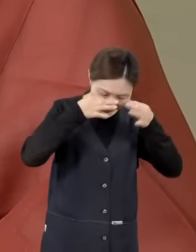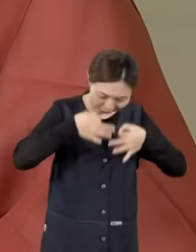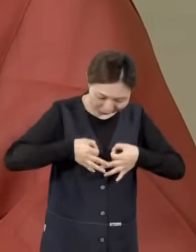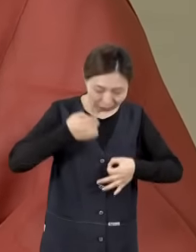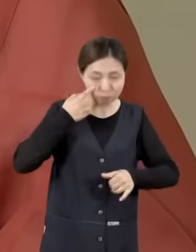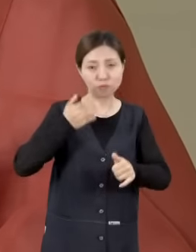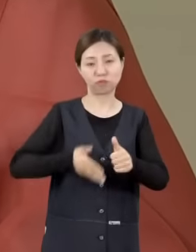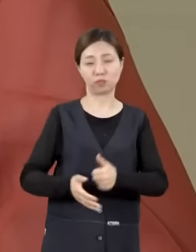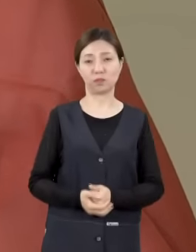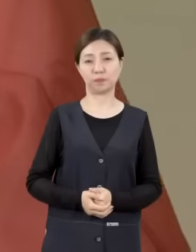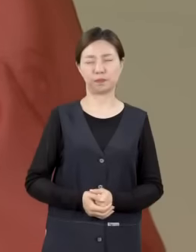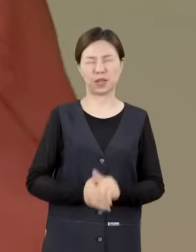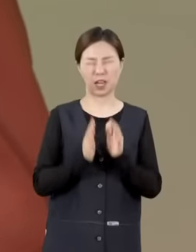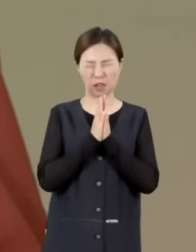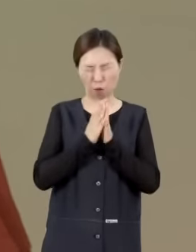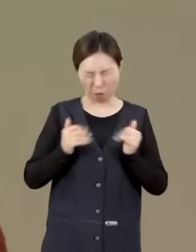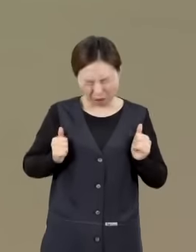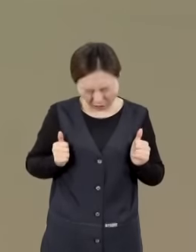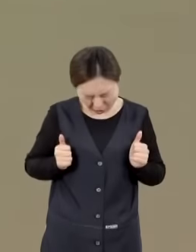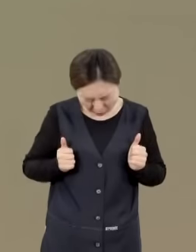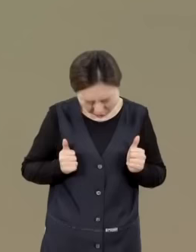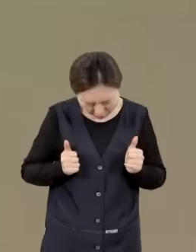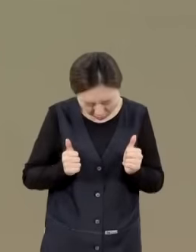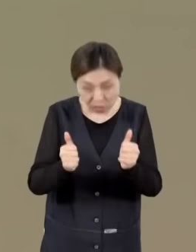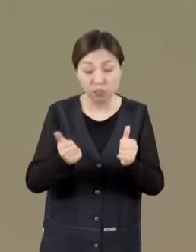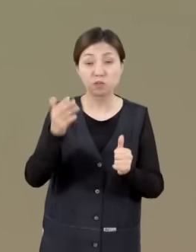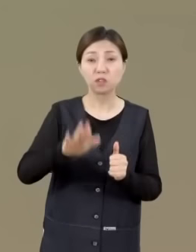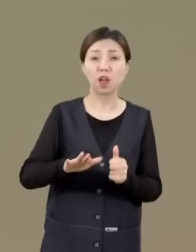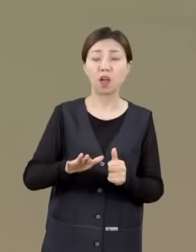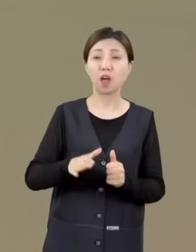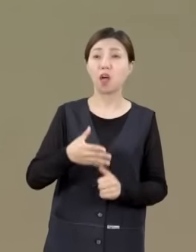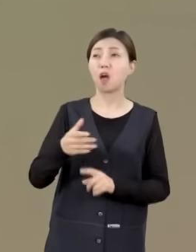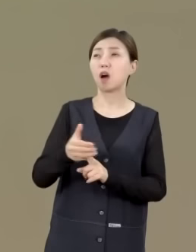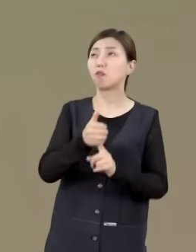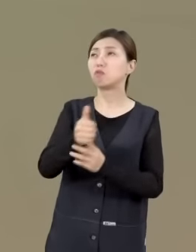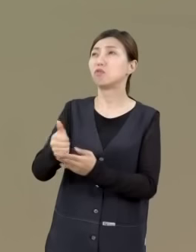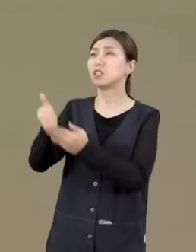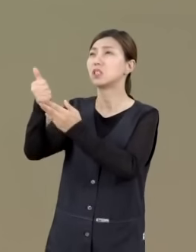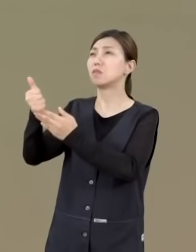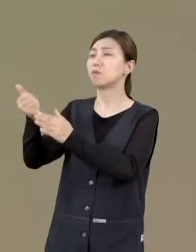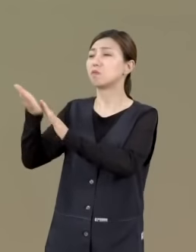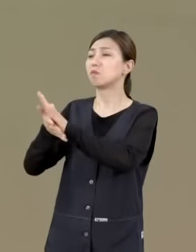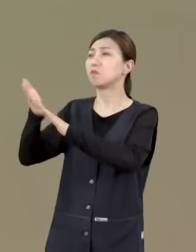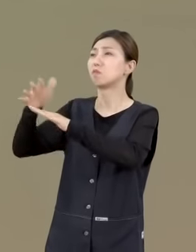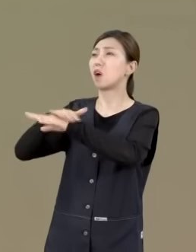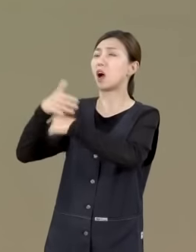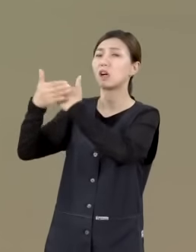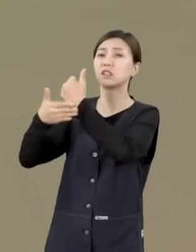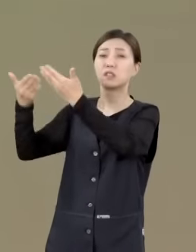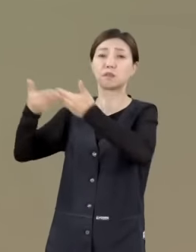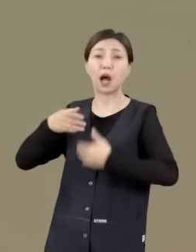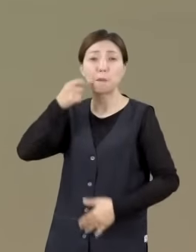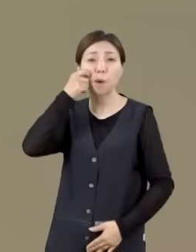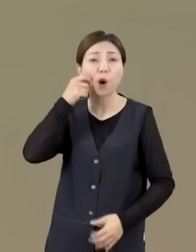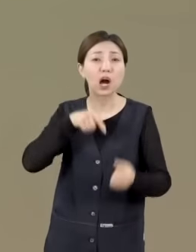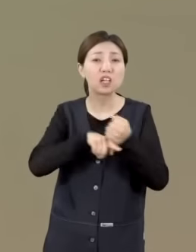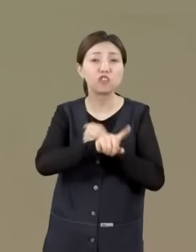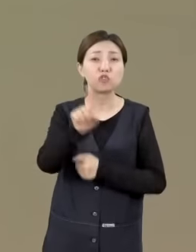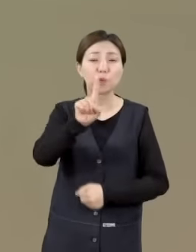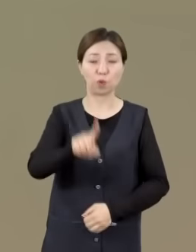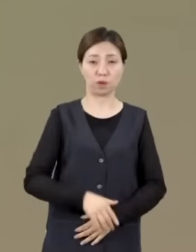거예요 그래서 기도를 열심히 했는데도 가피를 받지 못하는 이유 첫